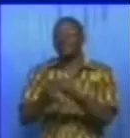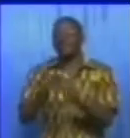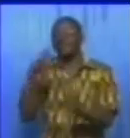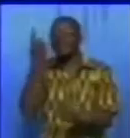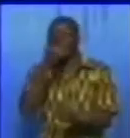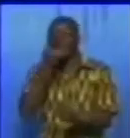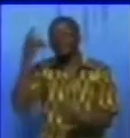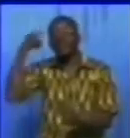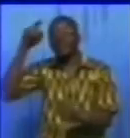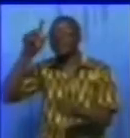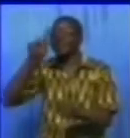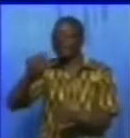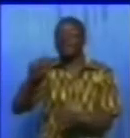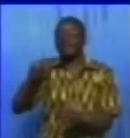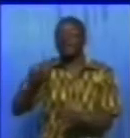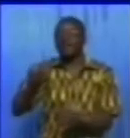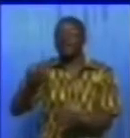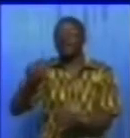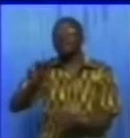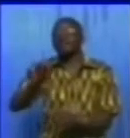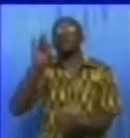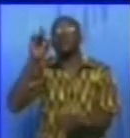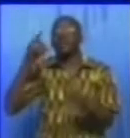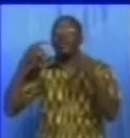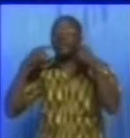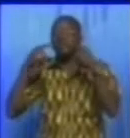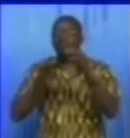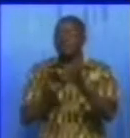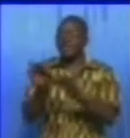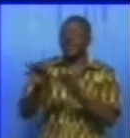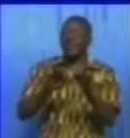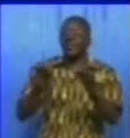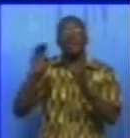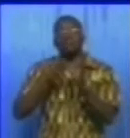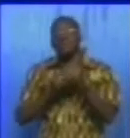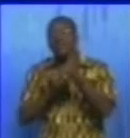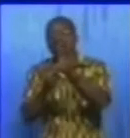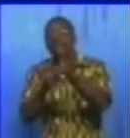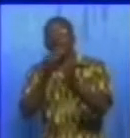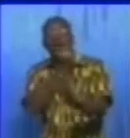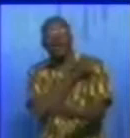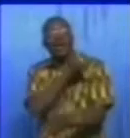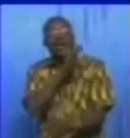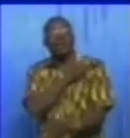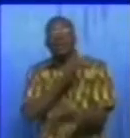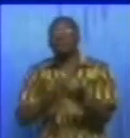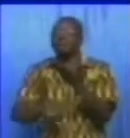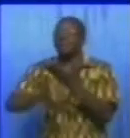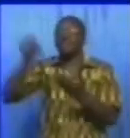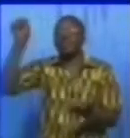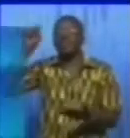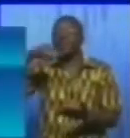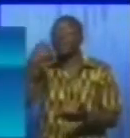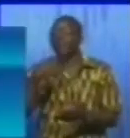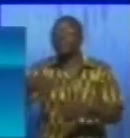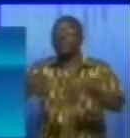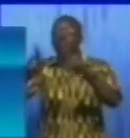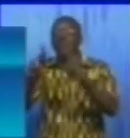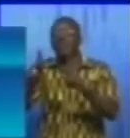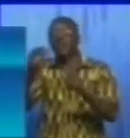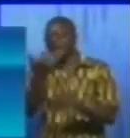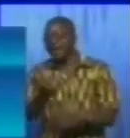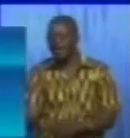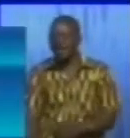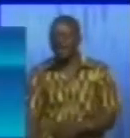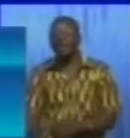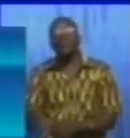mettre un T. J'ai trouvé la grammaire, l'explication, les méthodes de Anne-Marie très simples qui peuvent permettre à un enfant